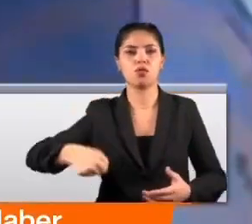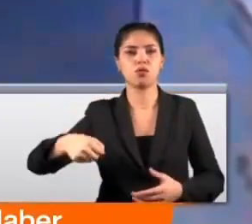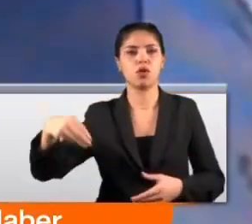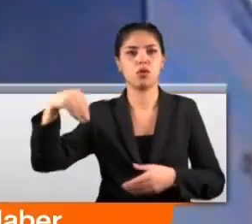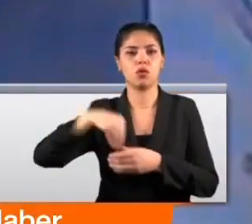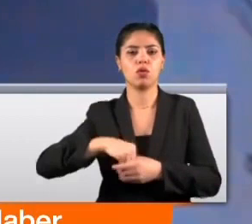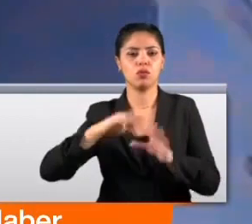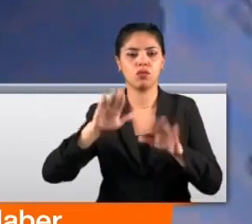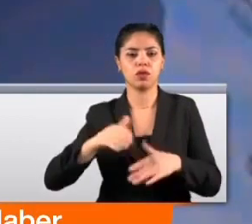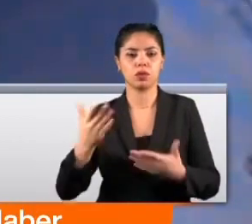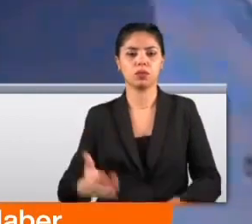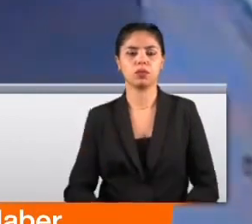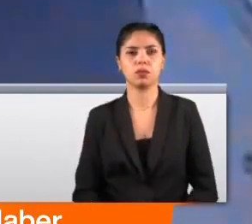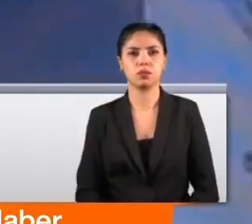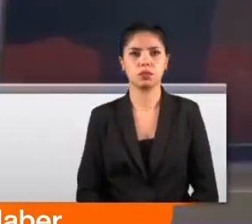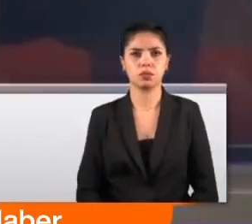yerleştiriyor.